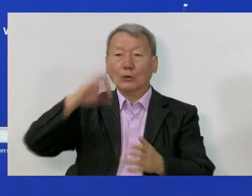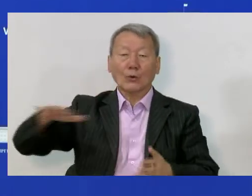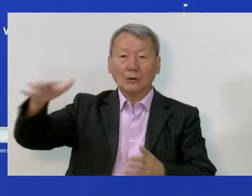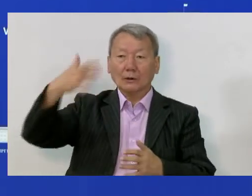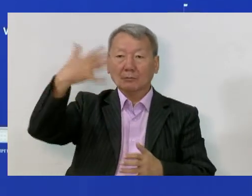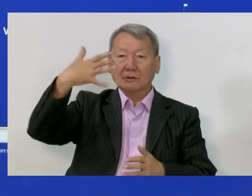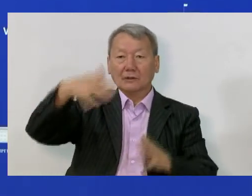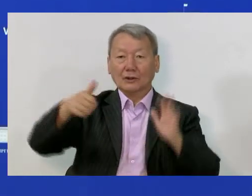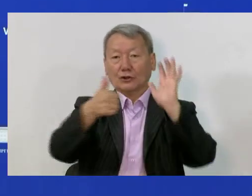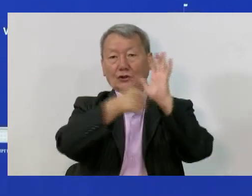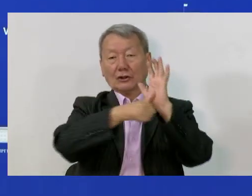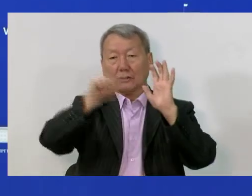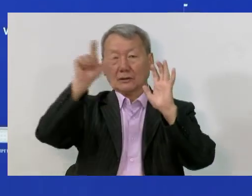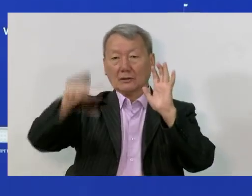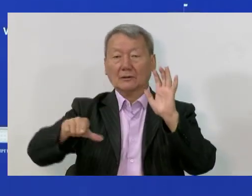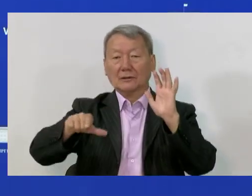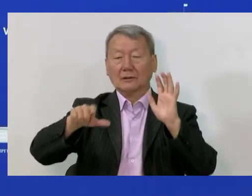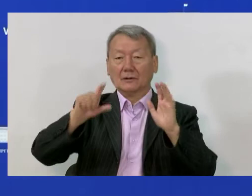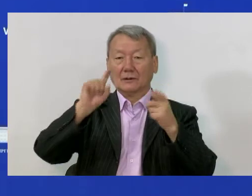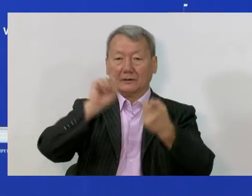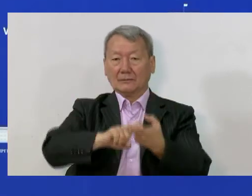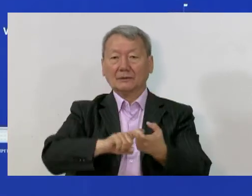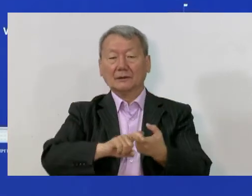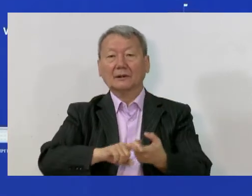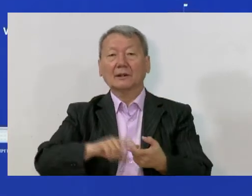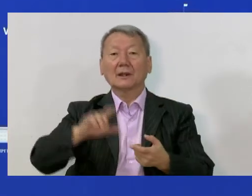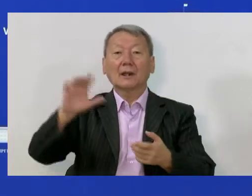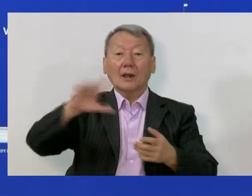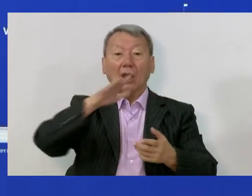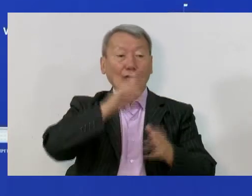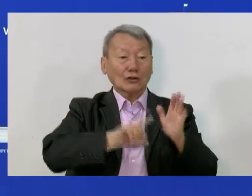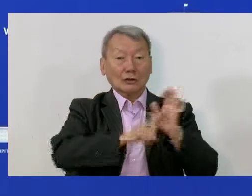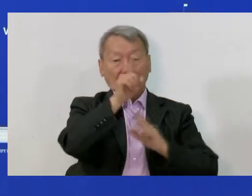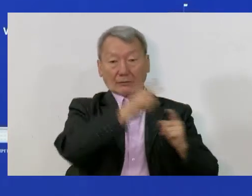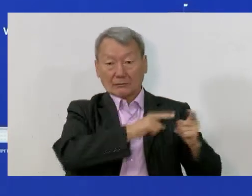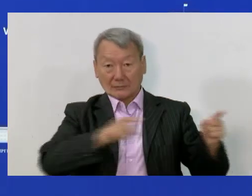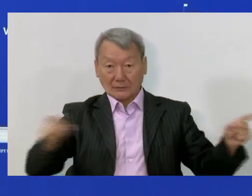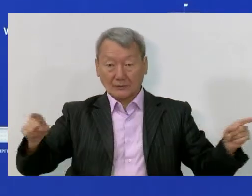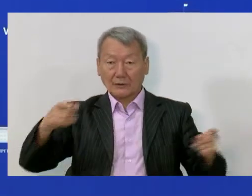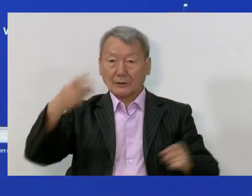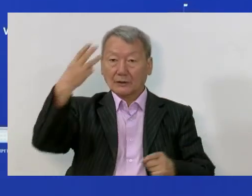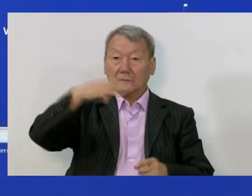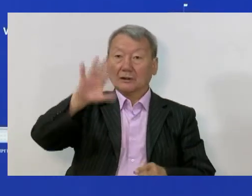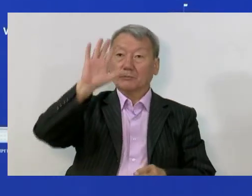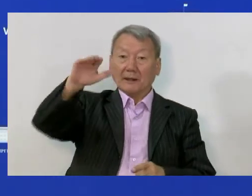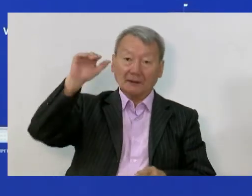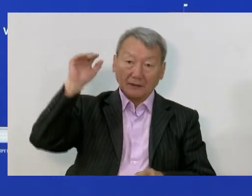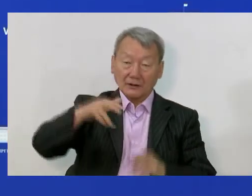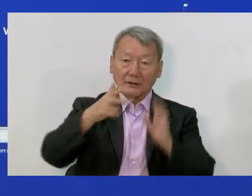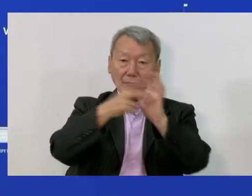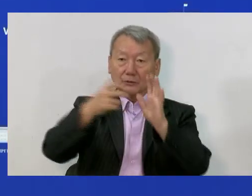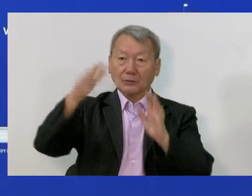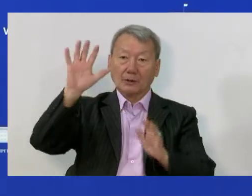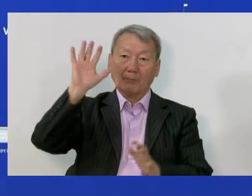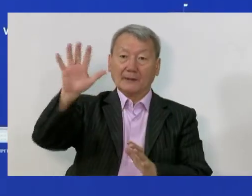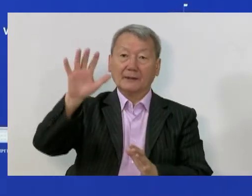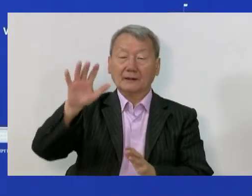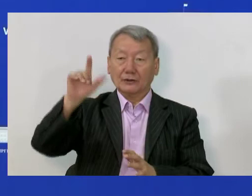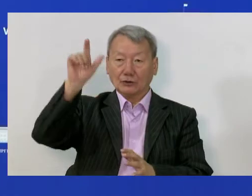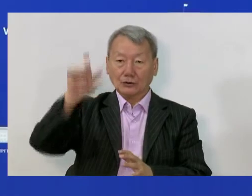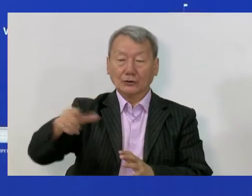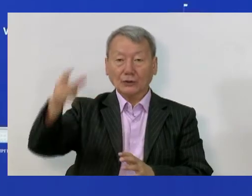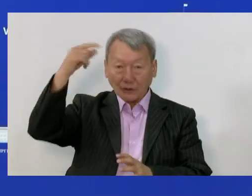56 случаев. За весь период зарегистрировано всего 35 805 случаев,